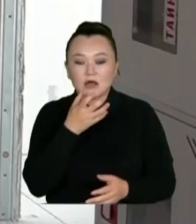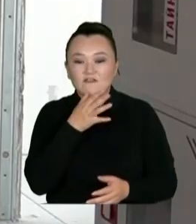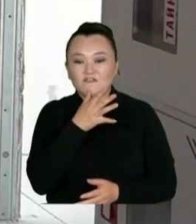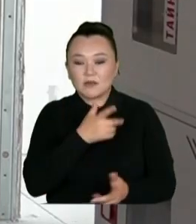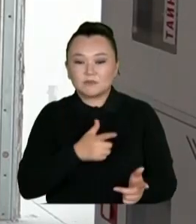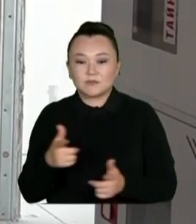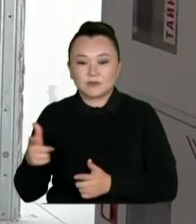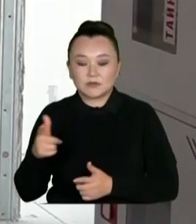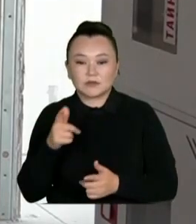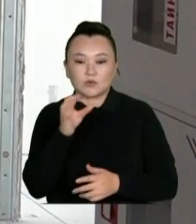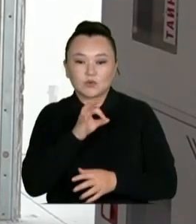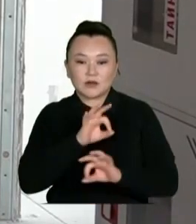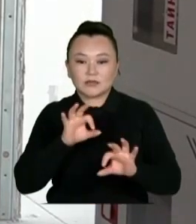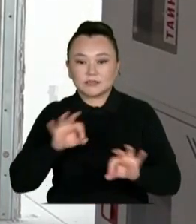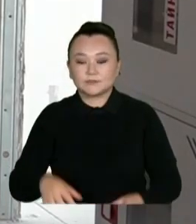сөз қозғады.